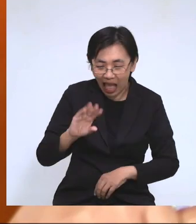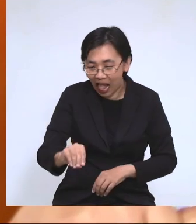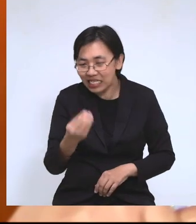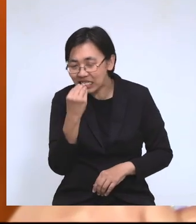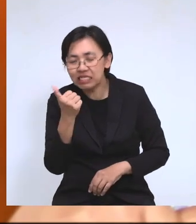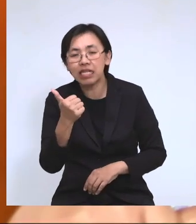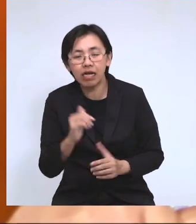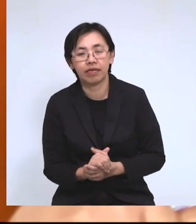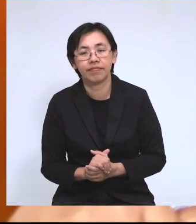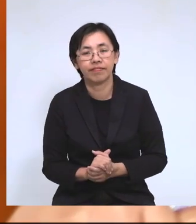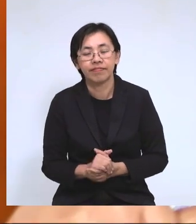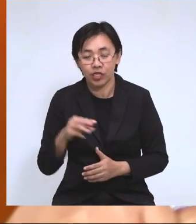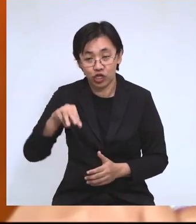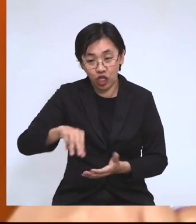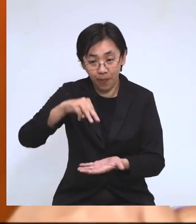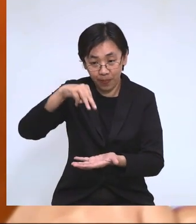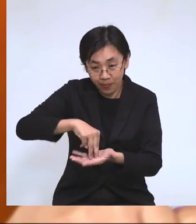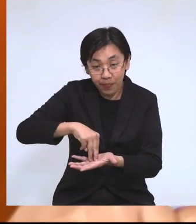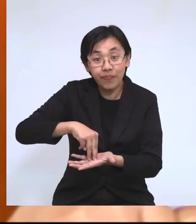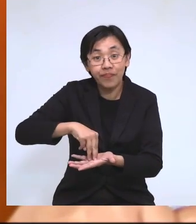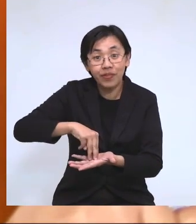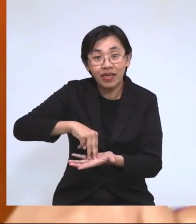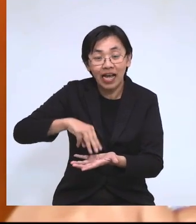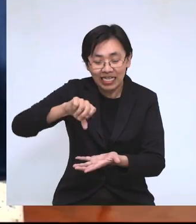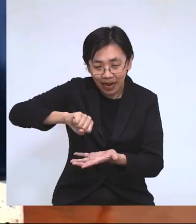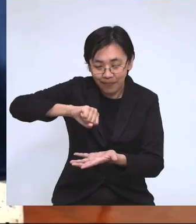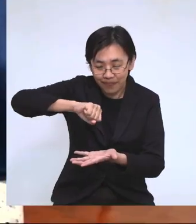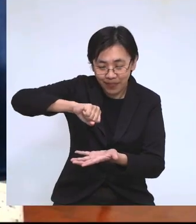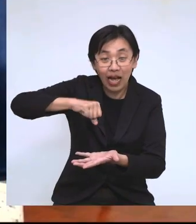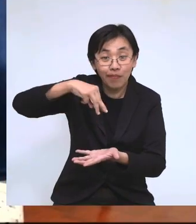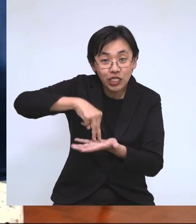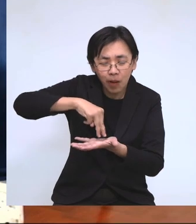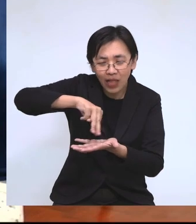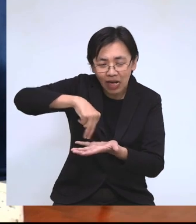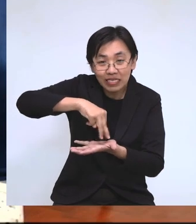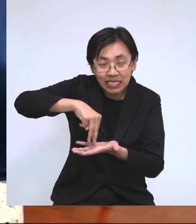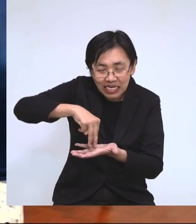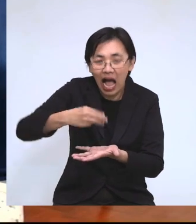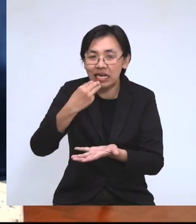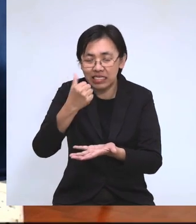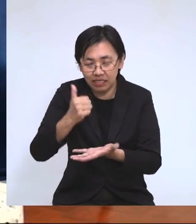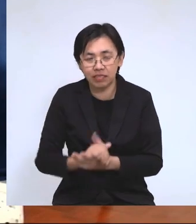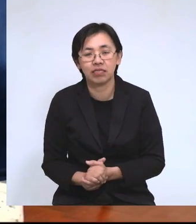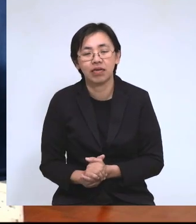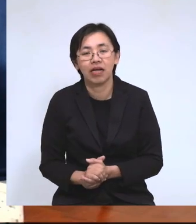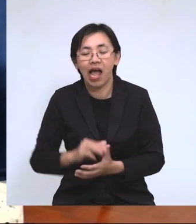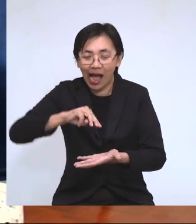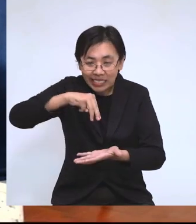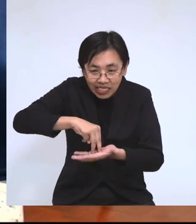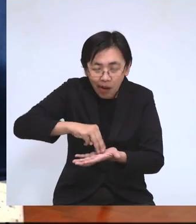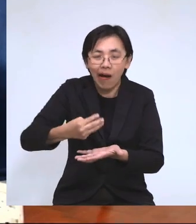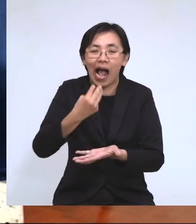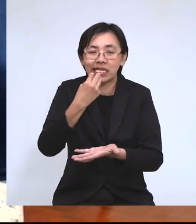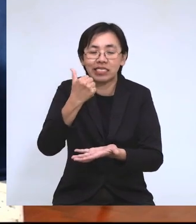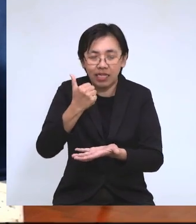อนนั้นคุณแม่ได้ใช่ไหมคะแล้วก็ช้อนซ่อมจะเป็นใช้กำใช่ค่ะแต่ว่าก็โอเคอยู่ก็เลยมาถึง